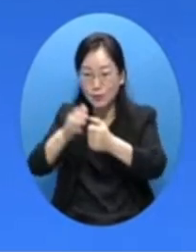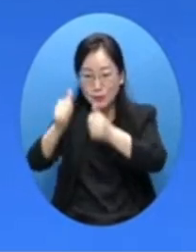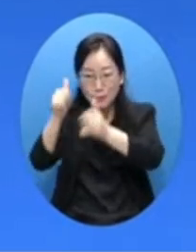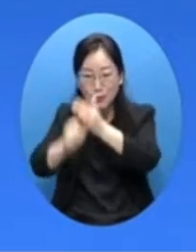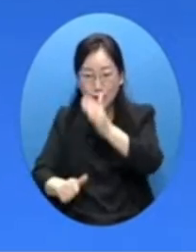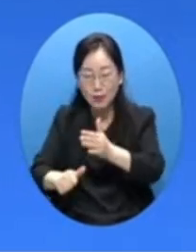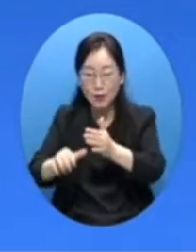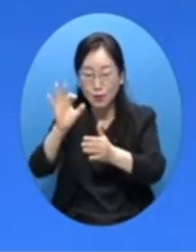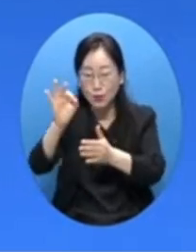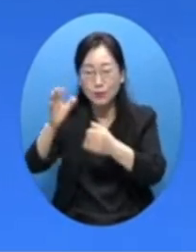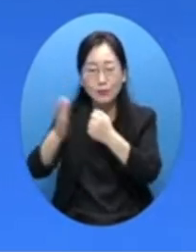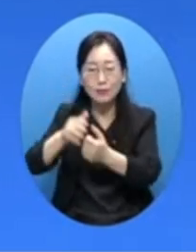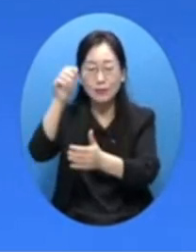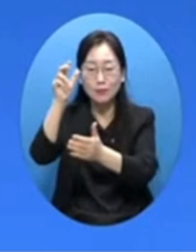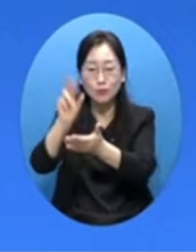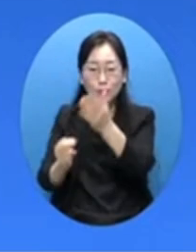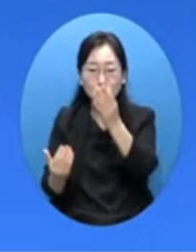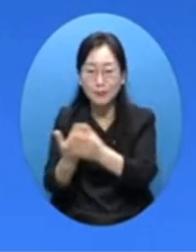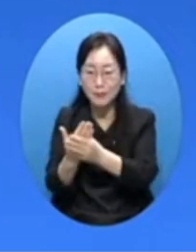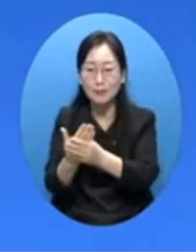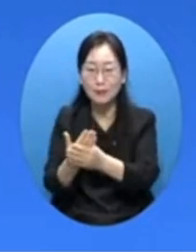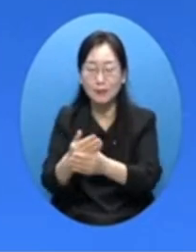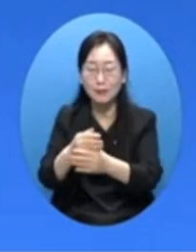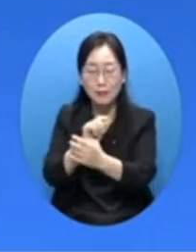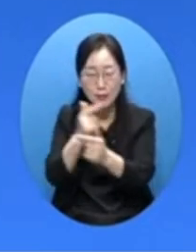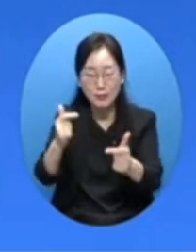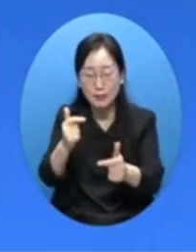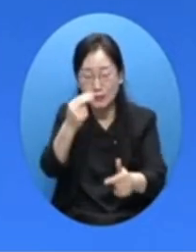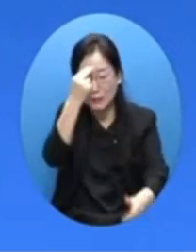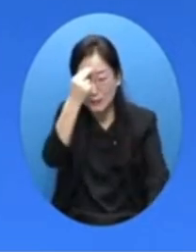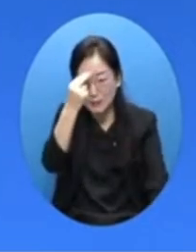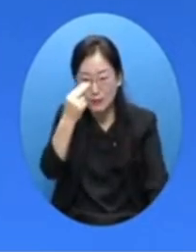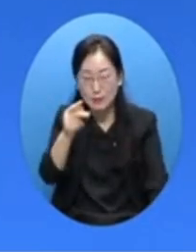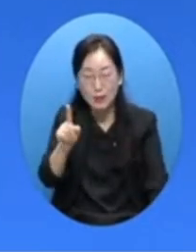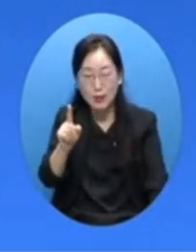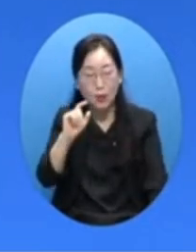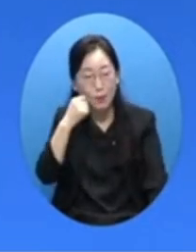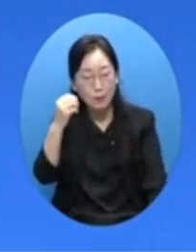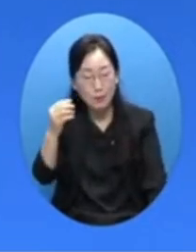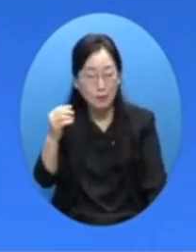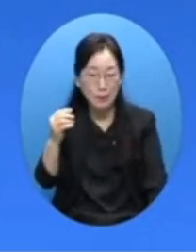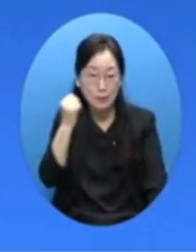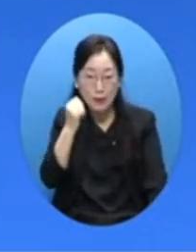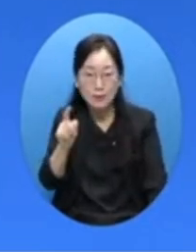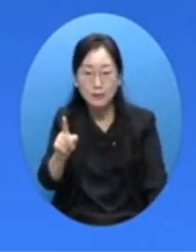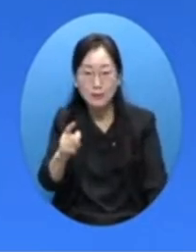문제가 생겨나고 물질 때문에 여러 가지 어려움에 처하는 것은 하나님의 뜻이 아닙니다.